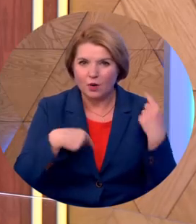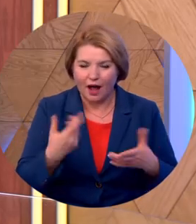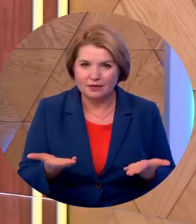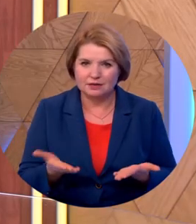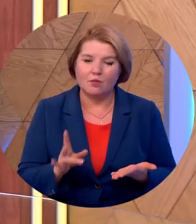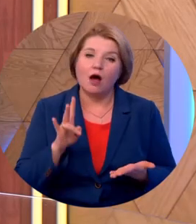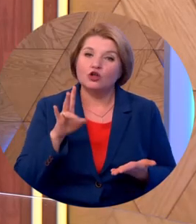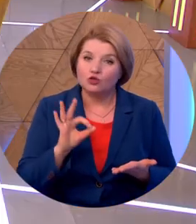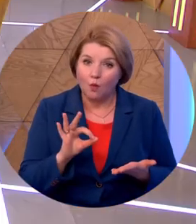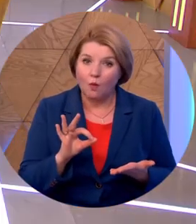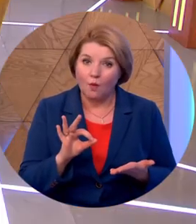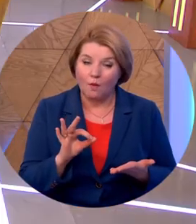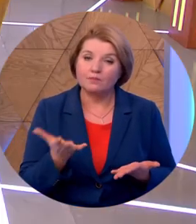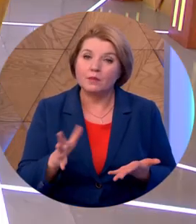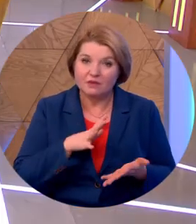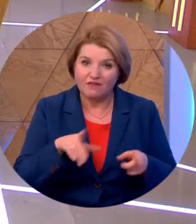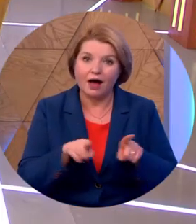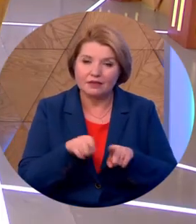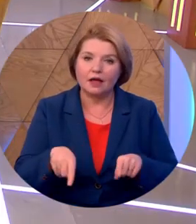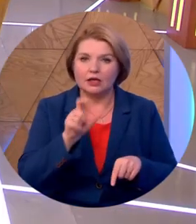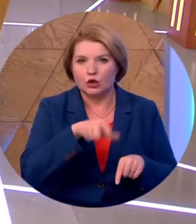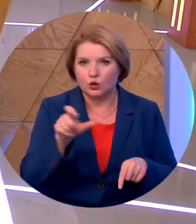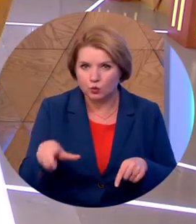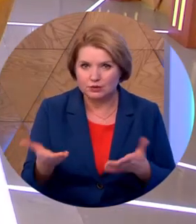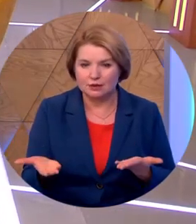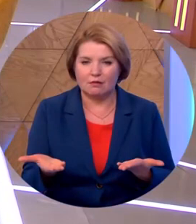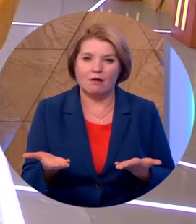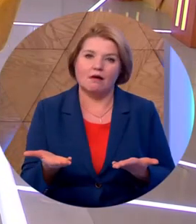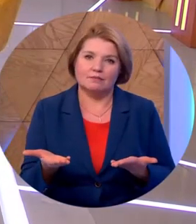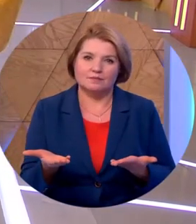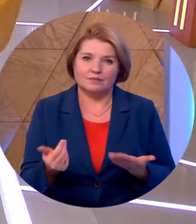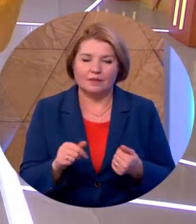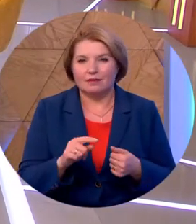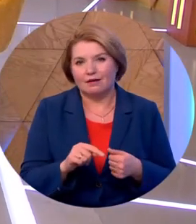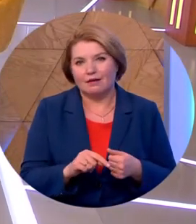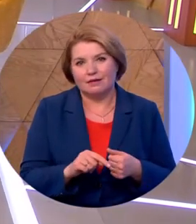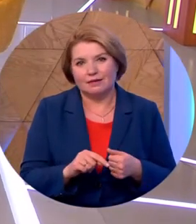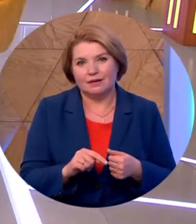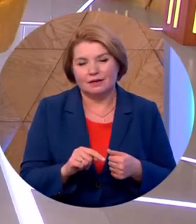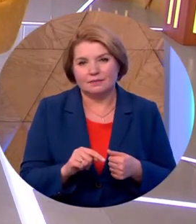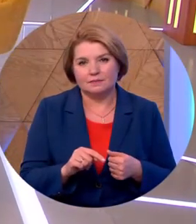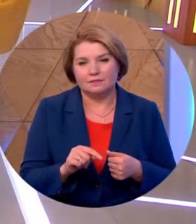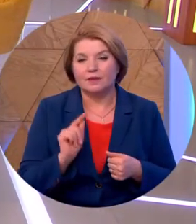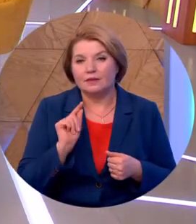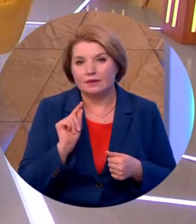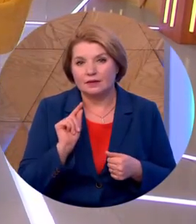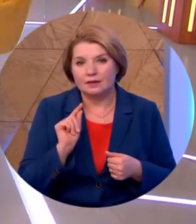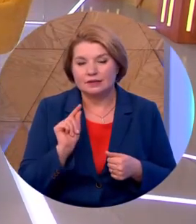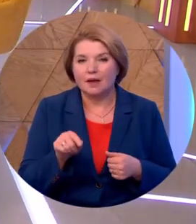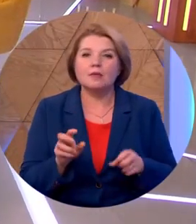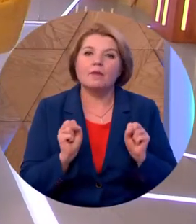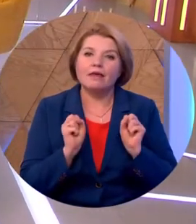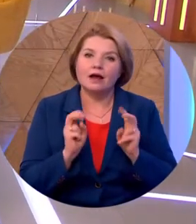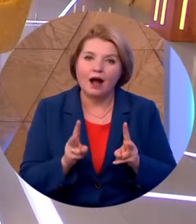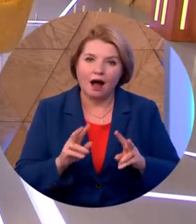менее А бывают такие люди Да не будем вообще показывать пальцами На них э тем не менее как